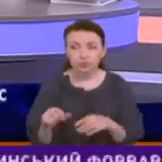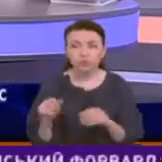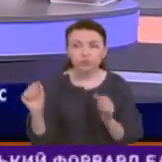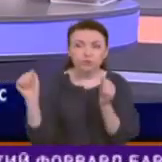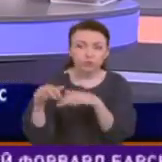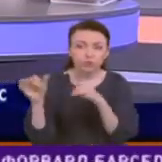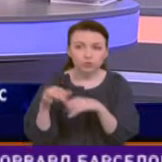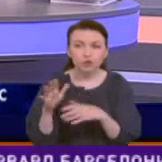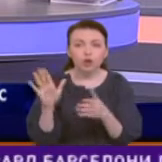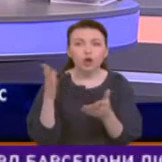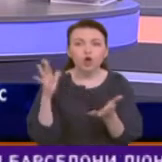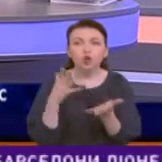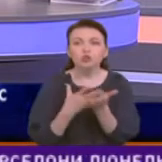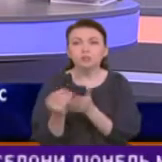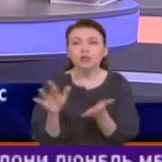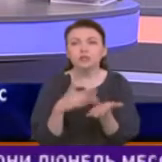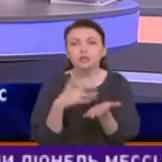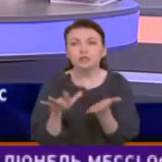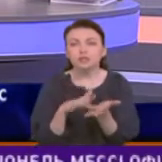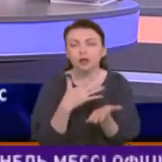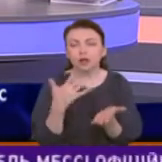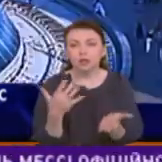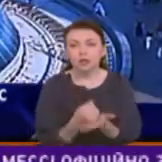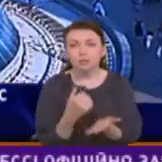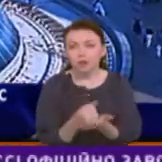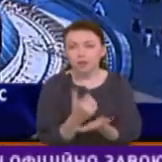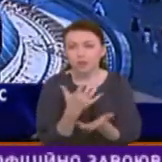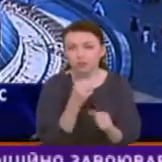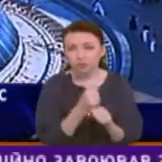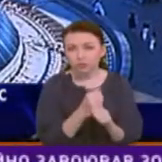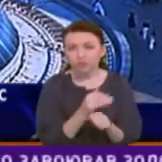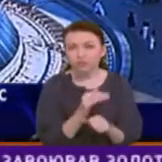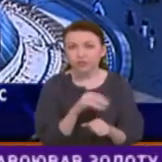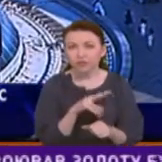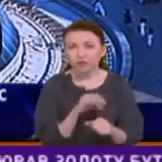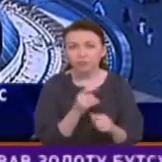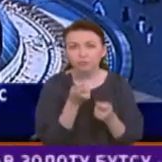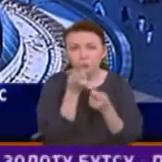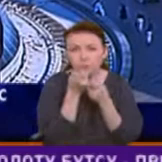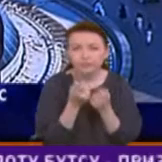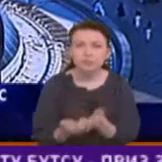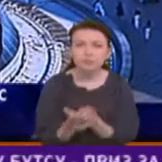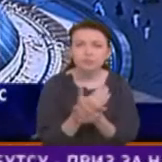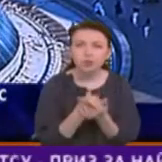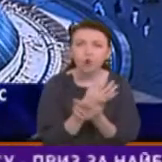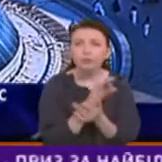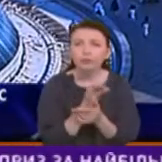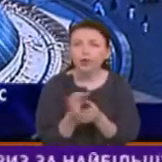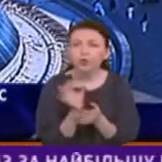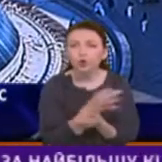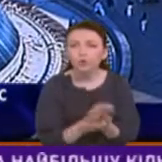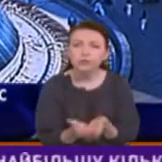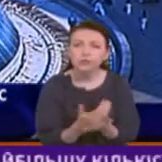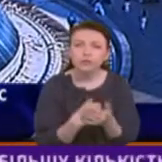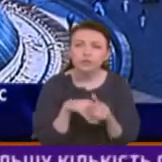Тобто розплатилися, по суті, тим надбанням, які робив Філарет, збирав по крупіці, копійка до копійки.